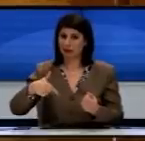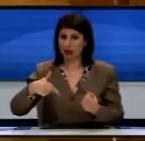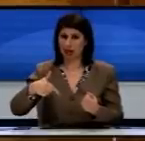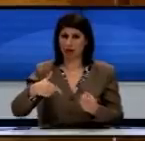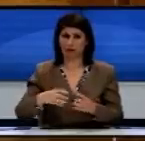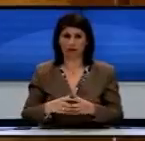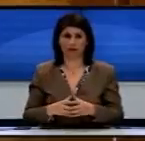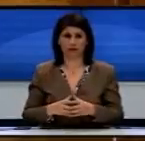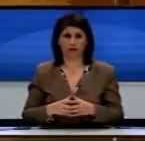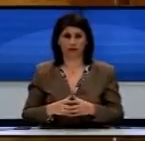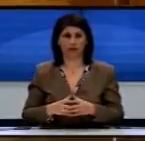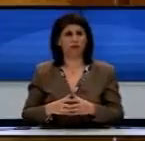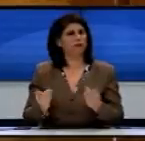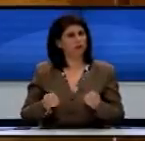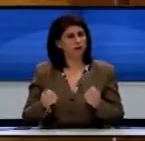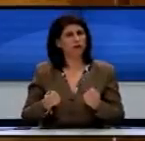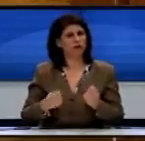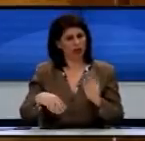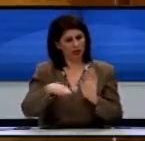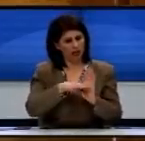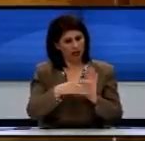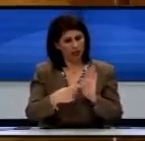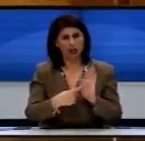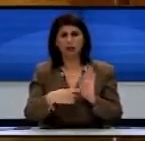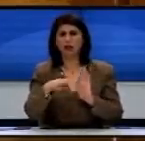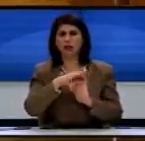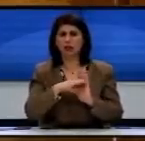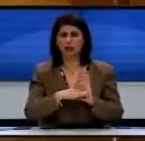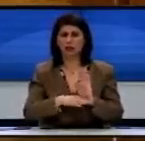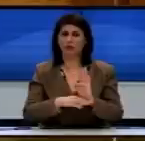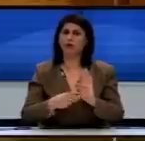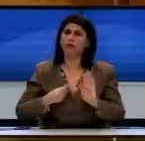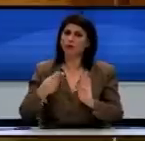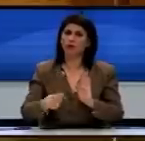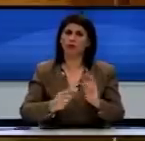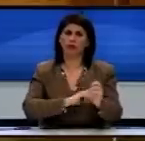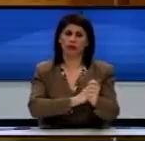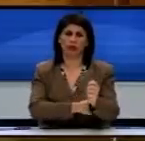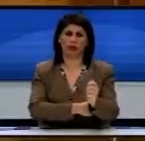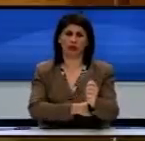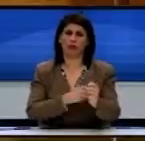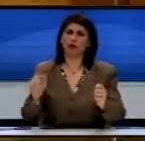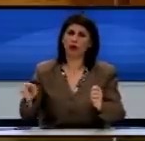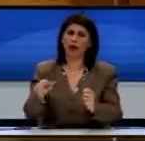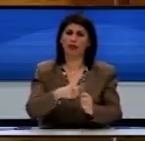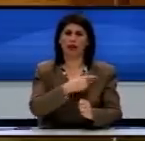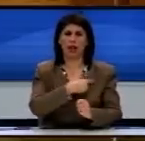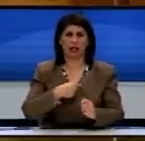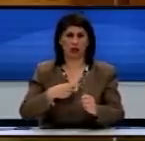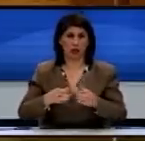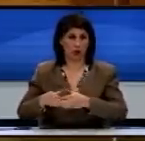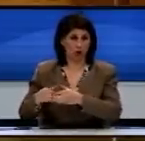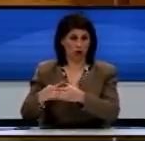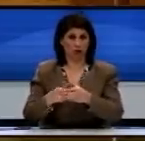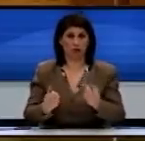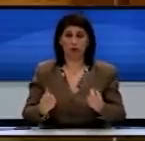χρήση της διάταξης του κανονισμού που δίνει τη δυνατότητα σε κάθε αρχηγό κόμματος να προκαλέσει μια τέτοια